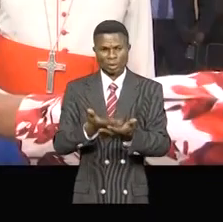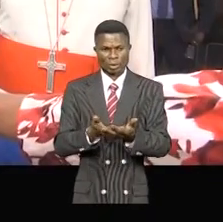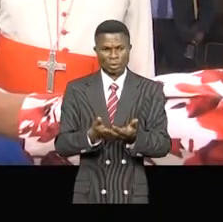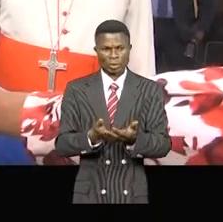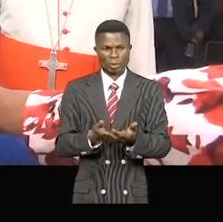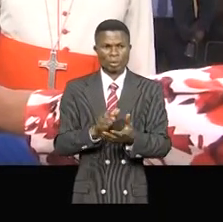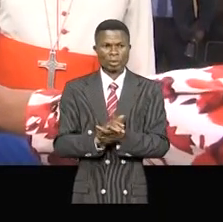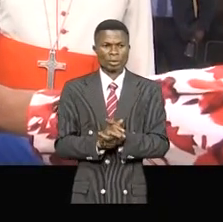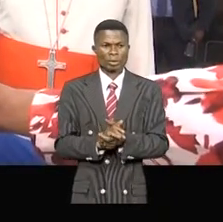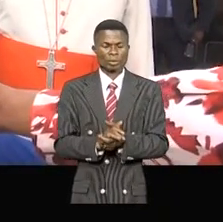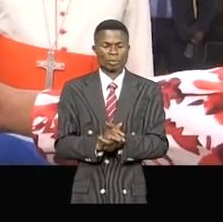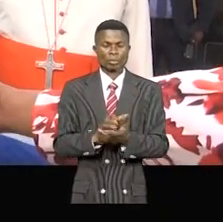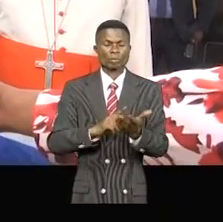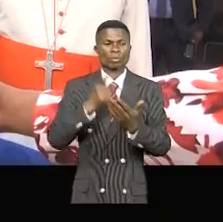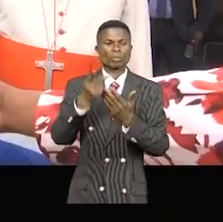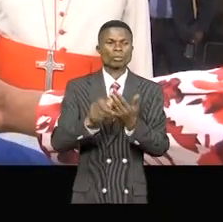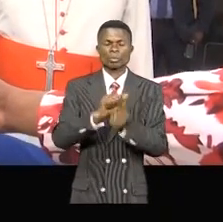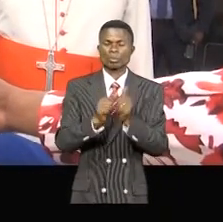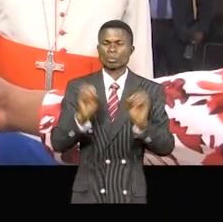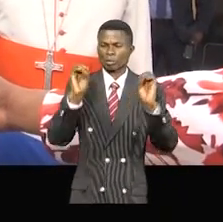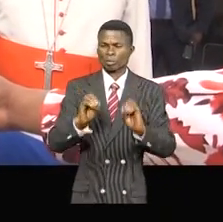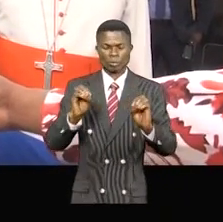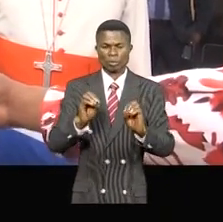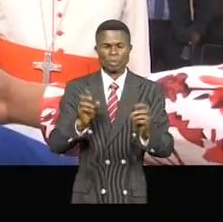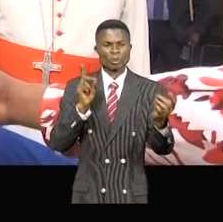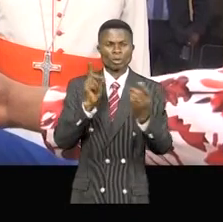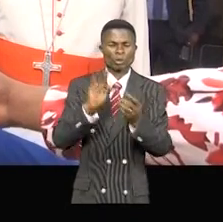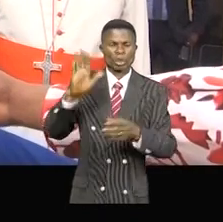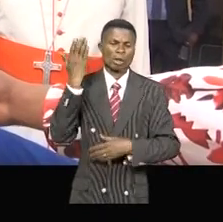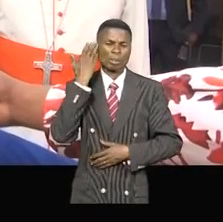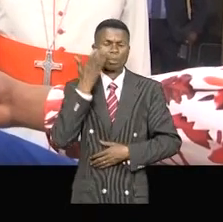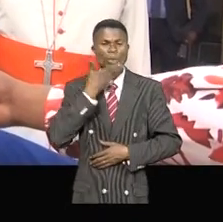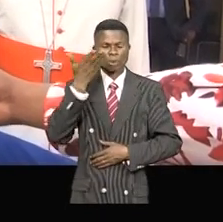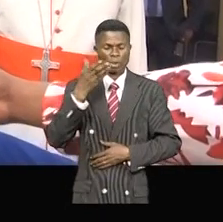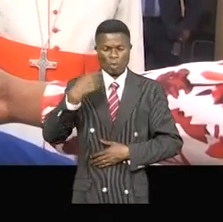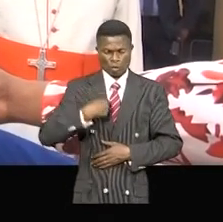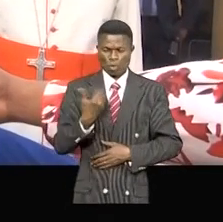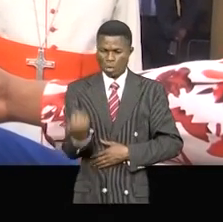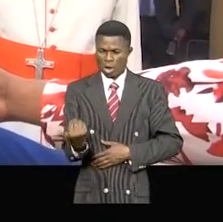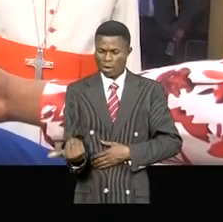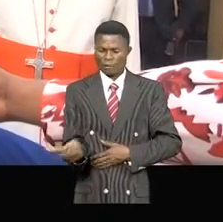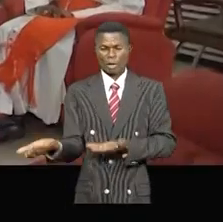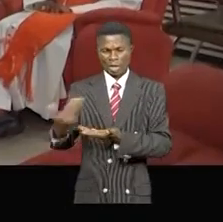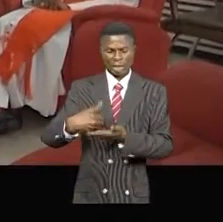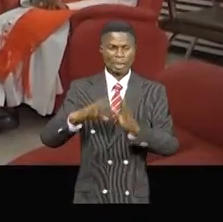n'y a pas d'agenda pour rencontrer son père spirituel. C'est comme un enfant qui rentre chez lui à la maison.